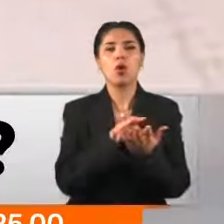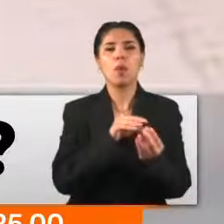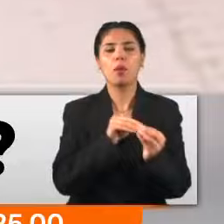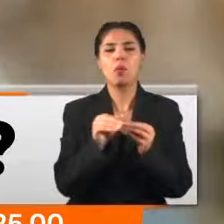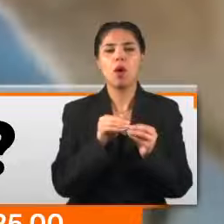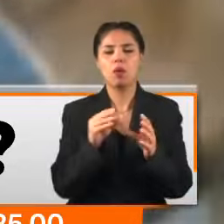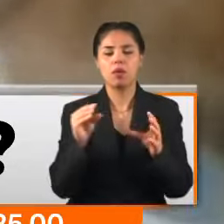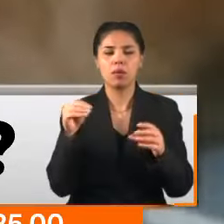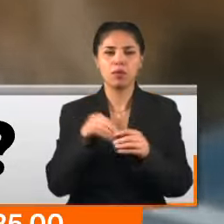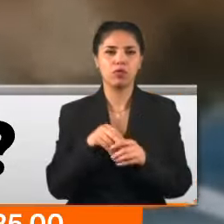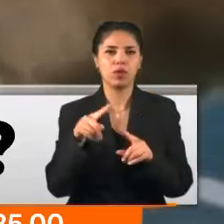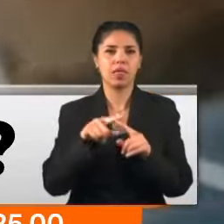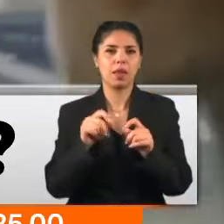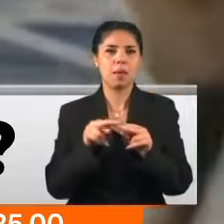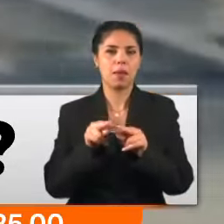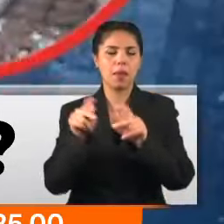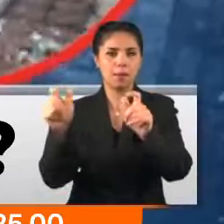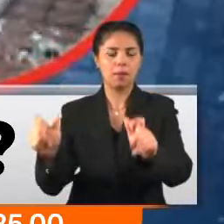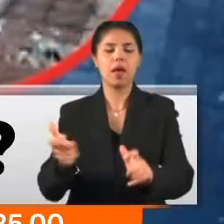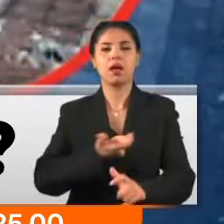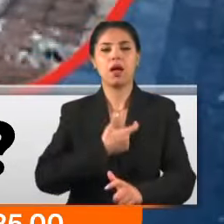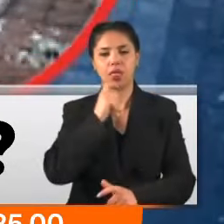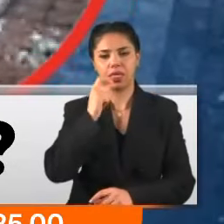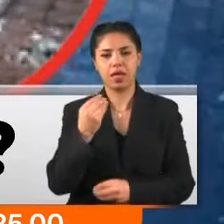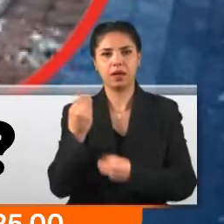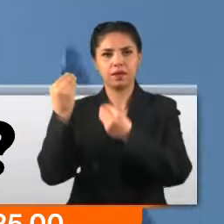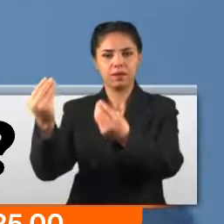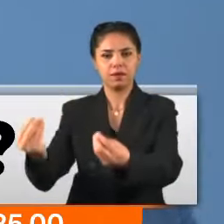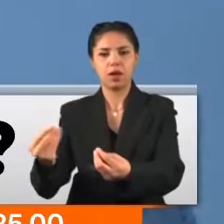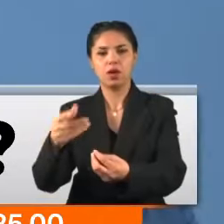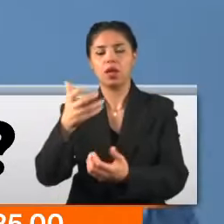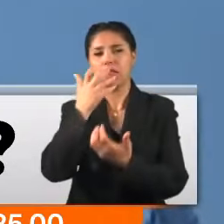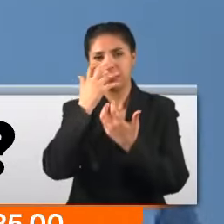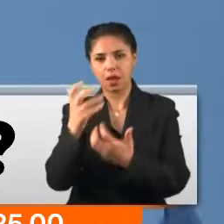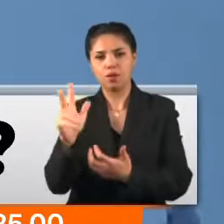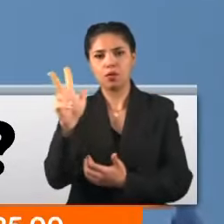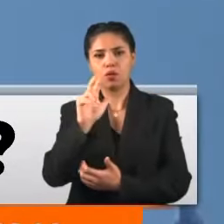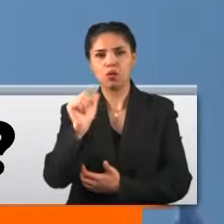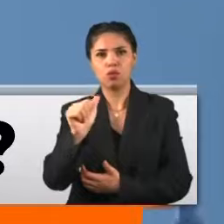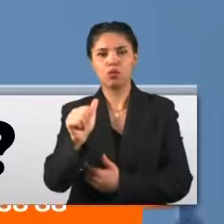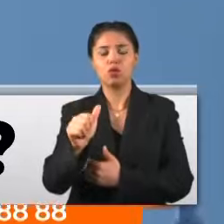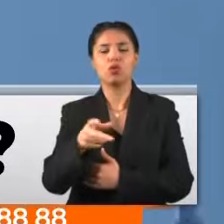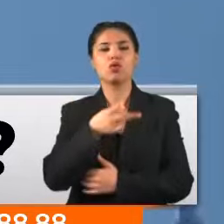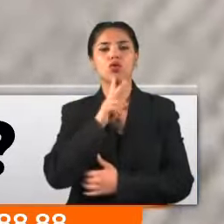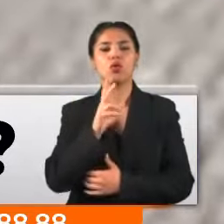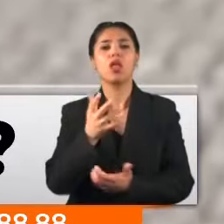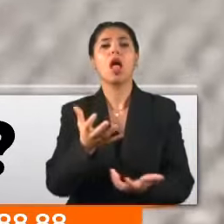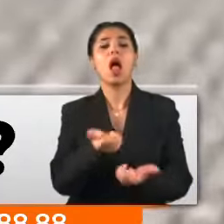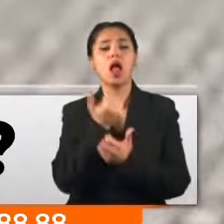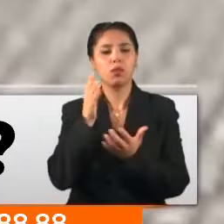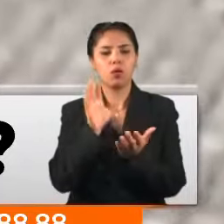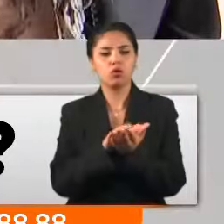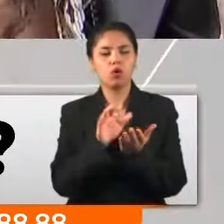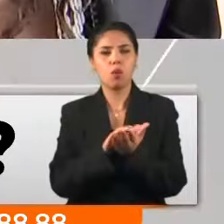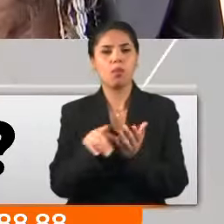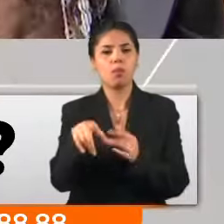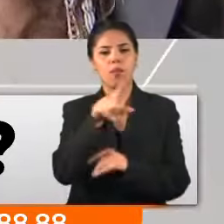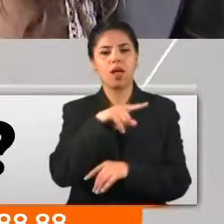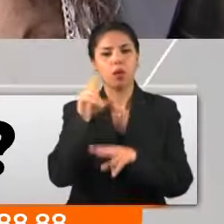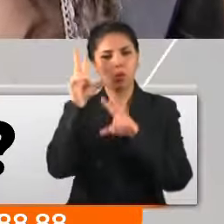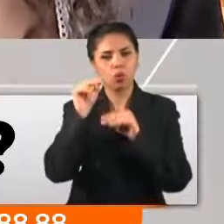Millet Meclisi'ne kanun teklifi sunuldu. Öneri 30 günün sonunda sahiplenilmeyen sokak köpeklerinin uyutulması yönünde.